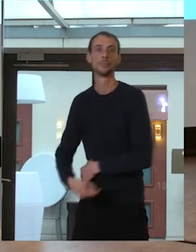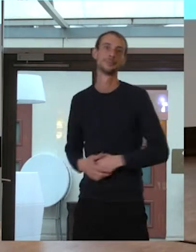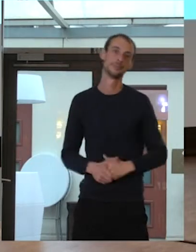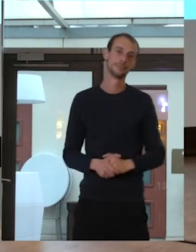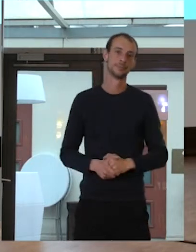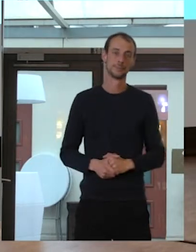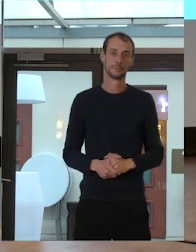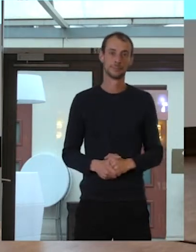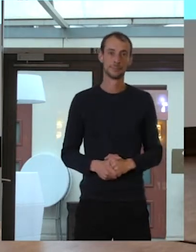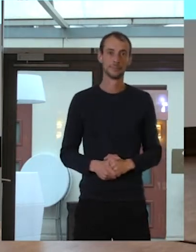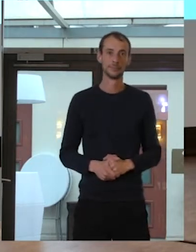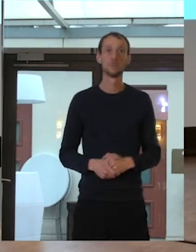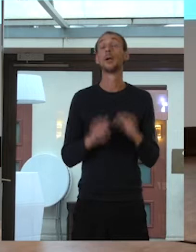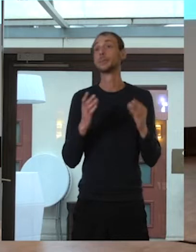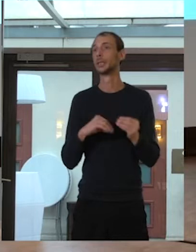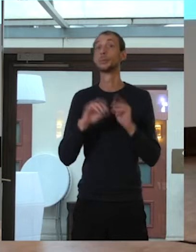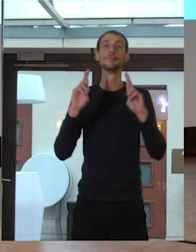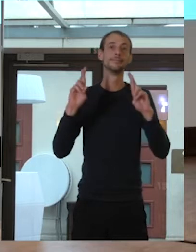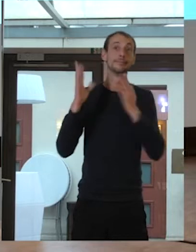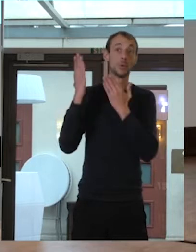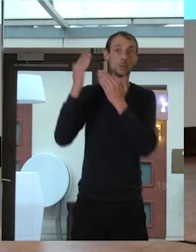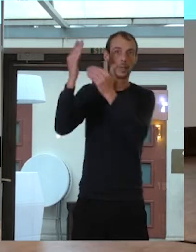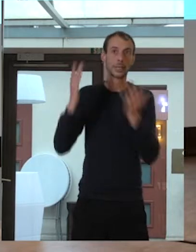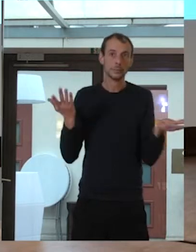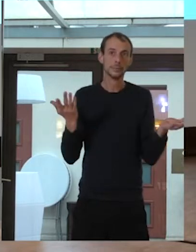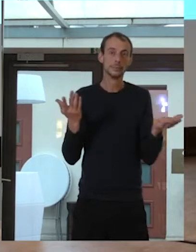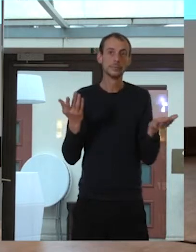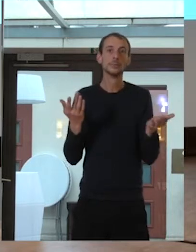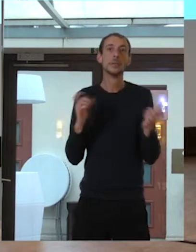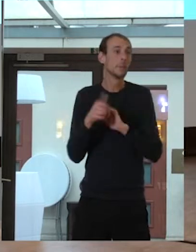terminerai là-dessus, en m'excusant de ne pas pouvoir rester,